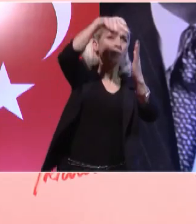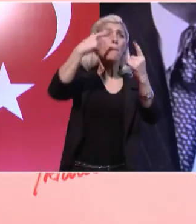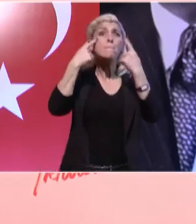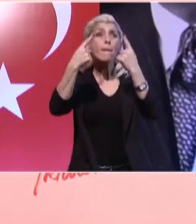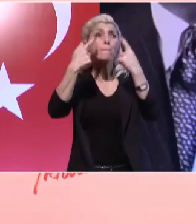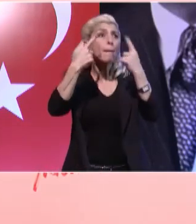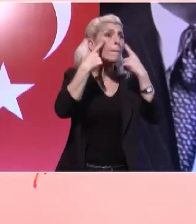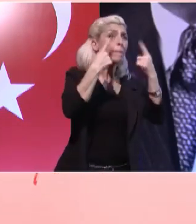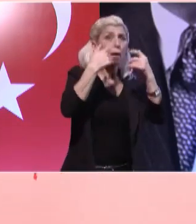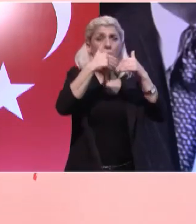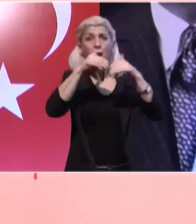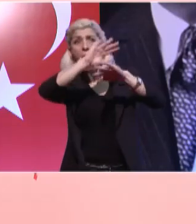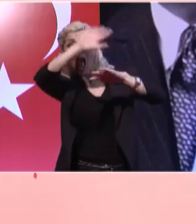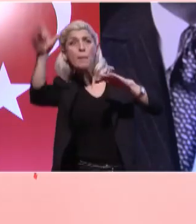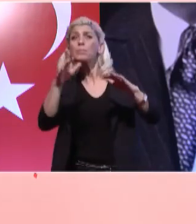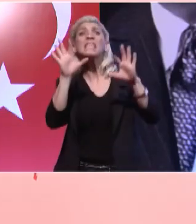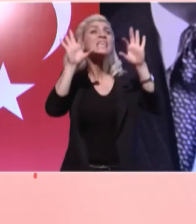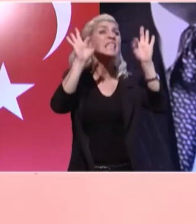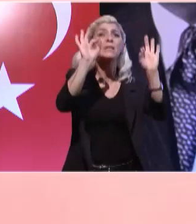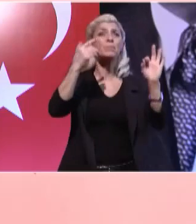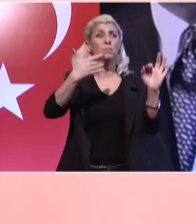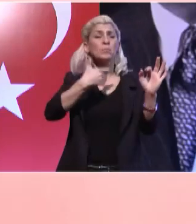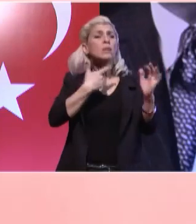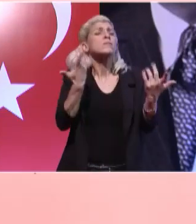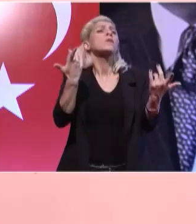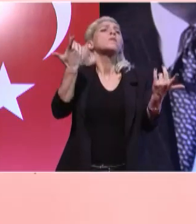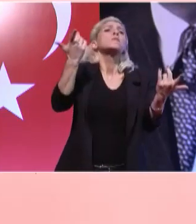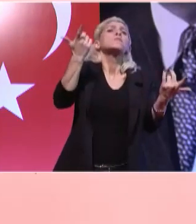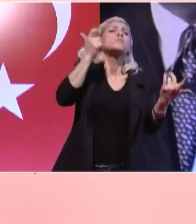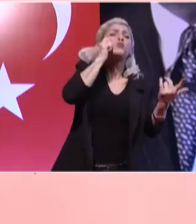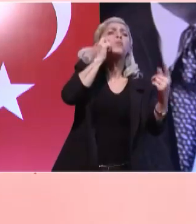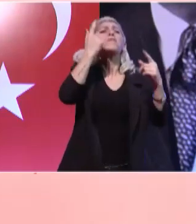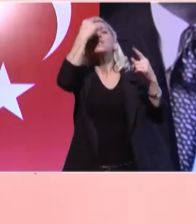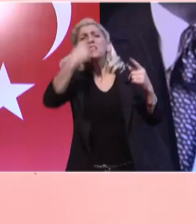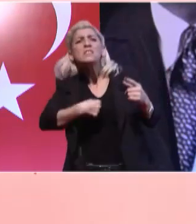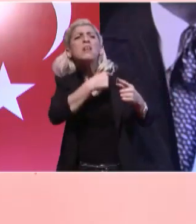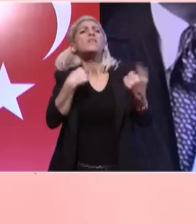renge ulaşmak zorundayız. Her kimliğe, her inanca ulaşmak zorundayız.